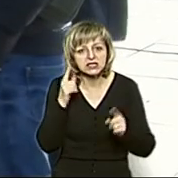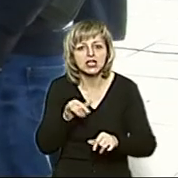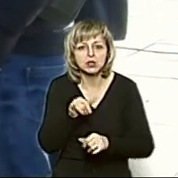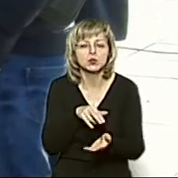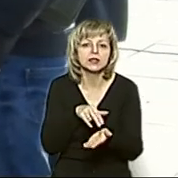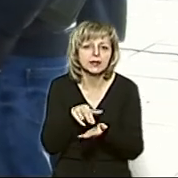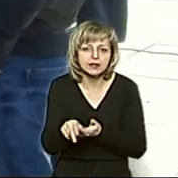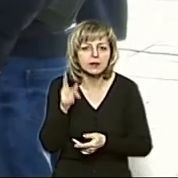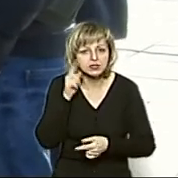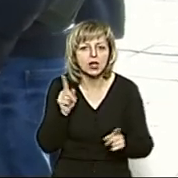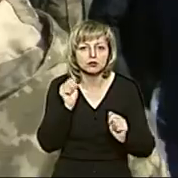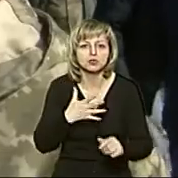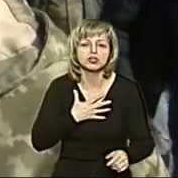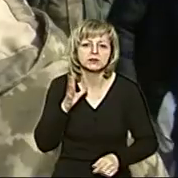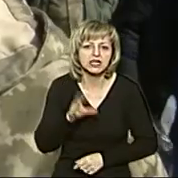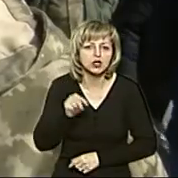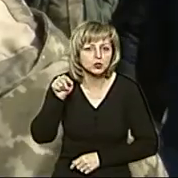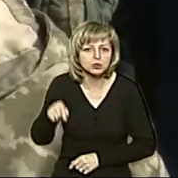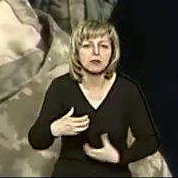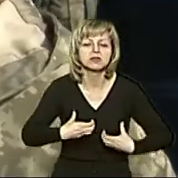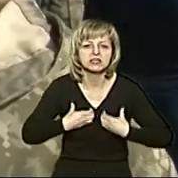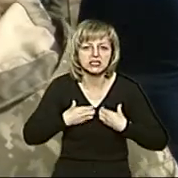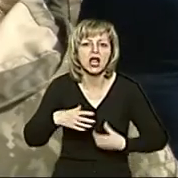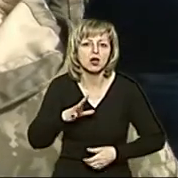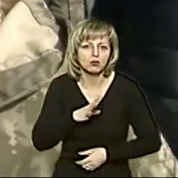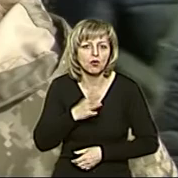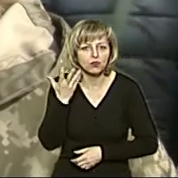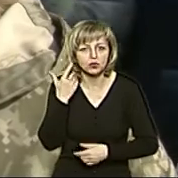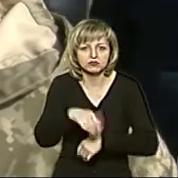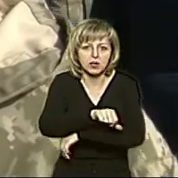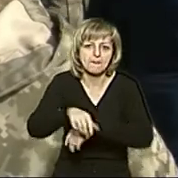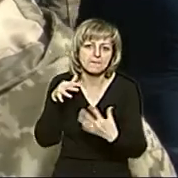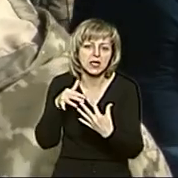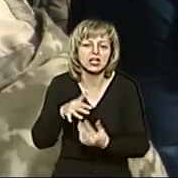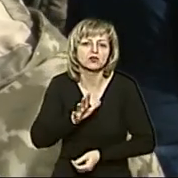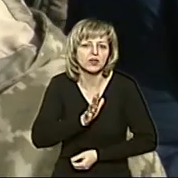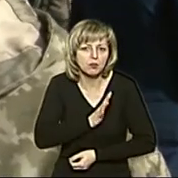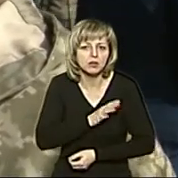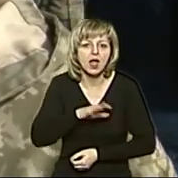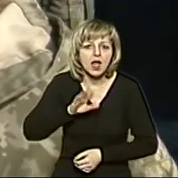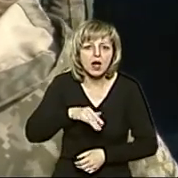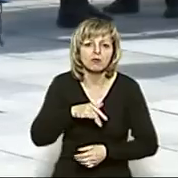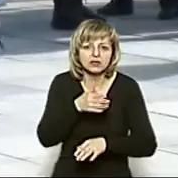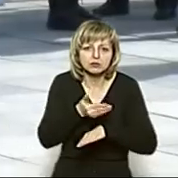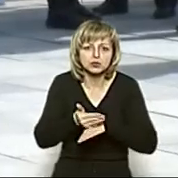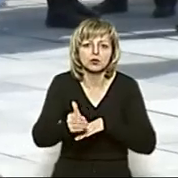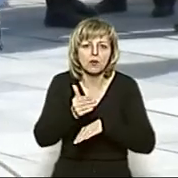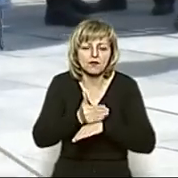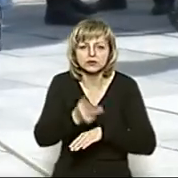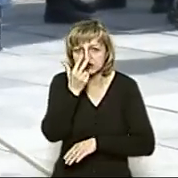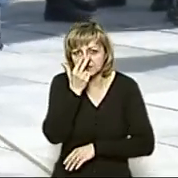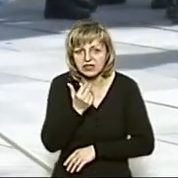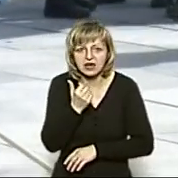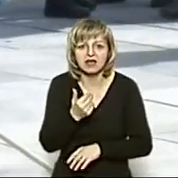йдемо, що знали, що можемо загинути там. І страх був, звісно, коли на передовій вже були. А потім воно якби звикається вже.